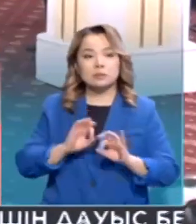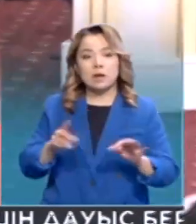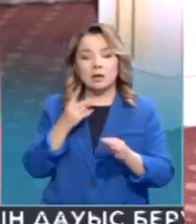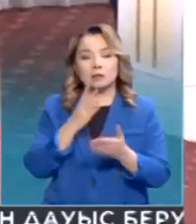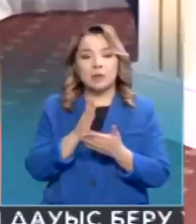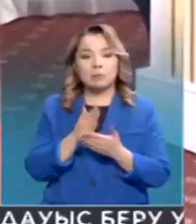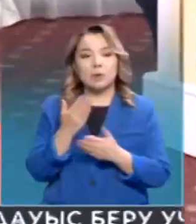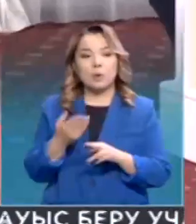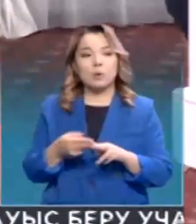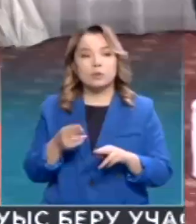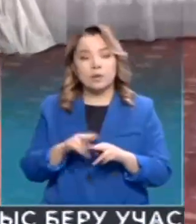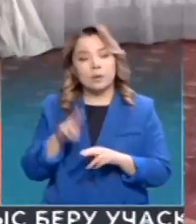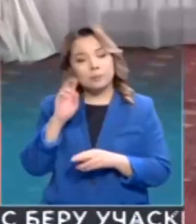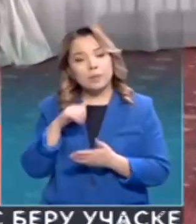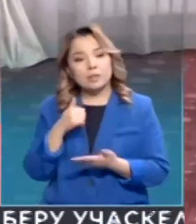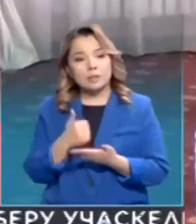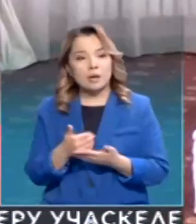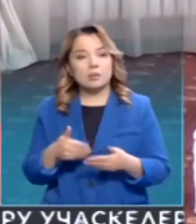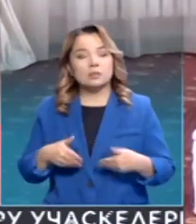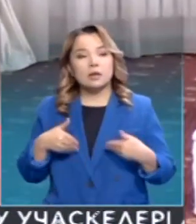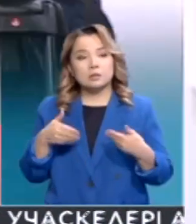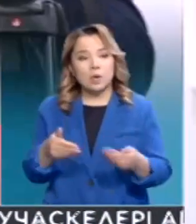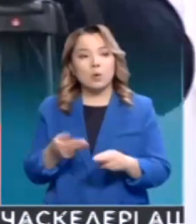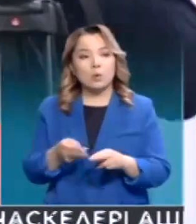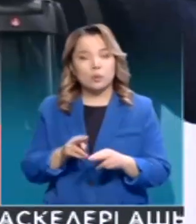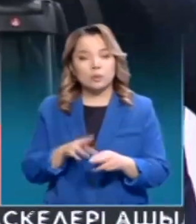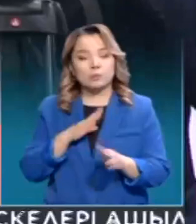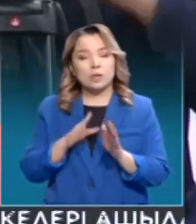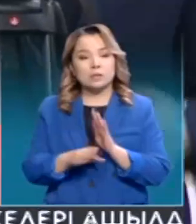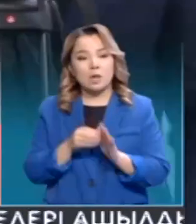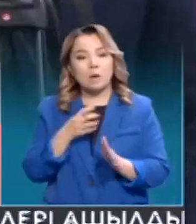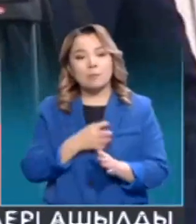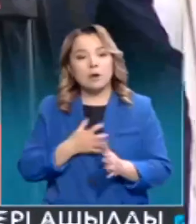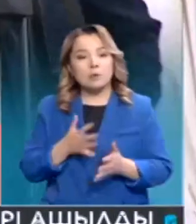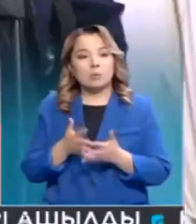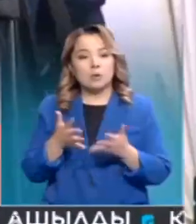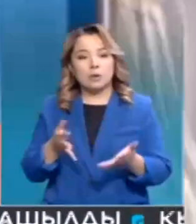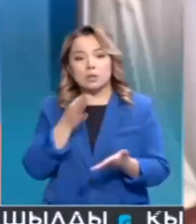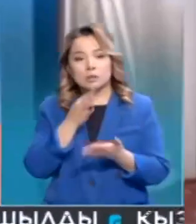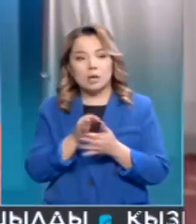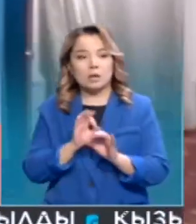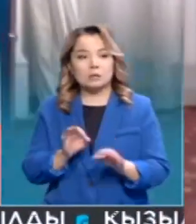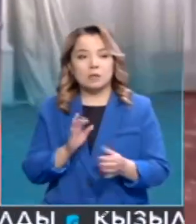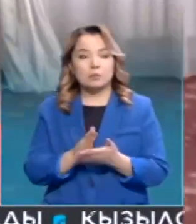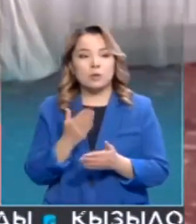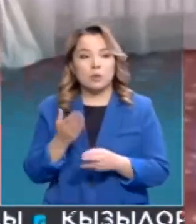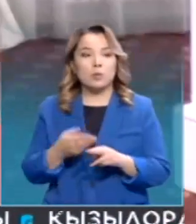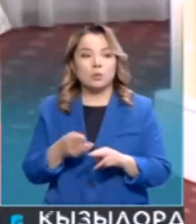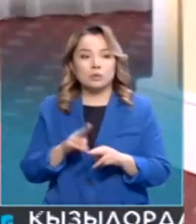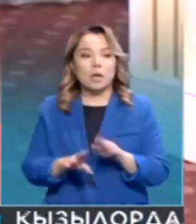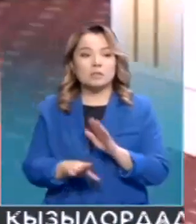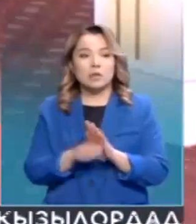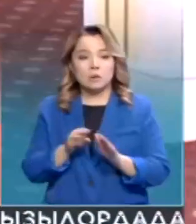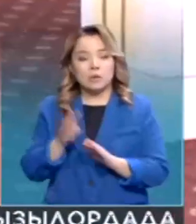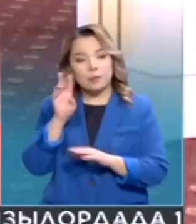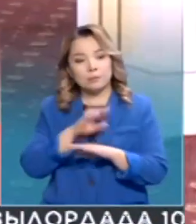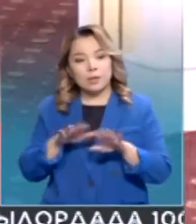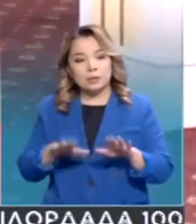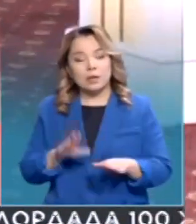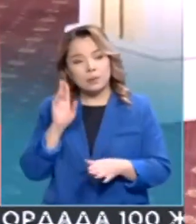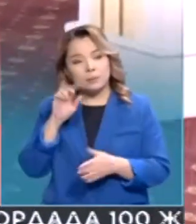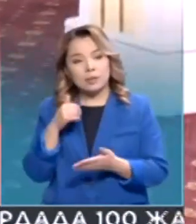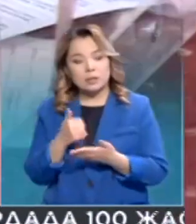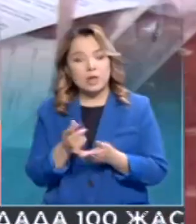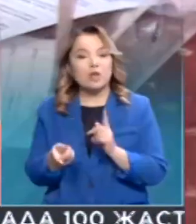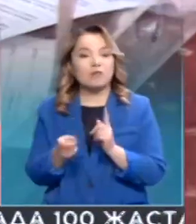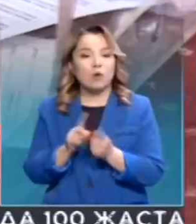айтты. Сондай-ақ мемлекеттік кеңесші осы жолғы сайлаудың маңызы зор екендігін атап өтті. Өйткені бұл сайлау мемлекет басшысы қолға